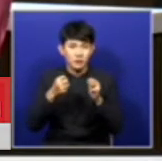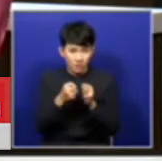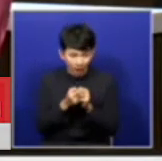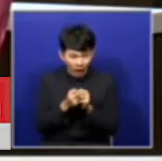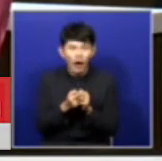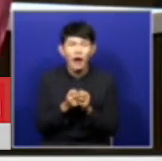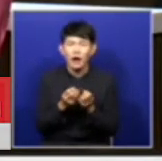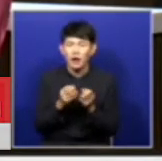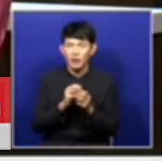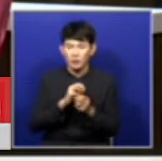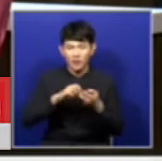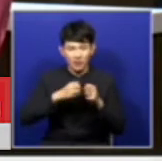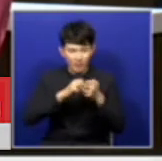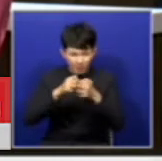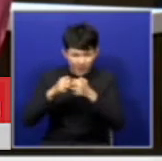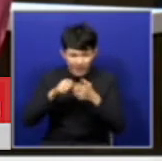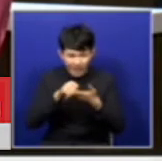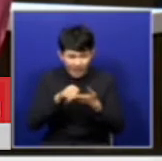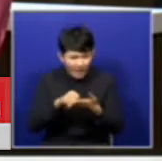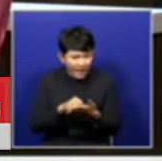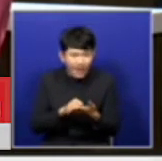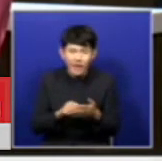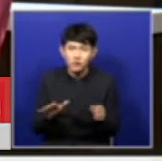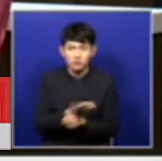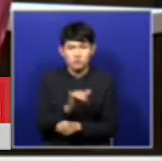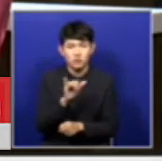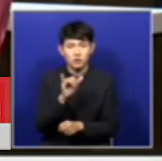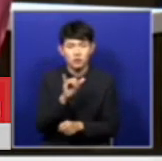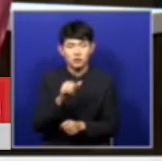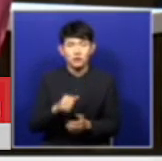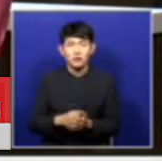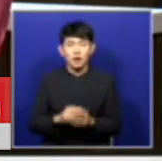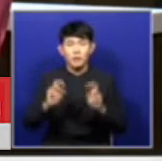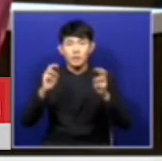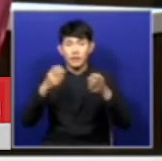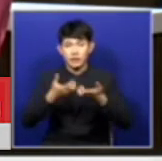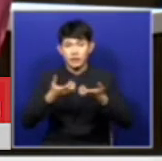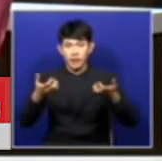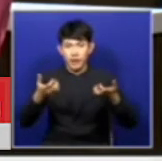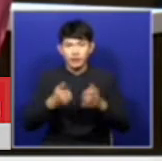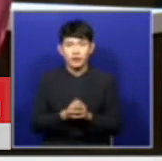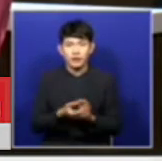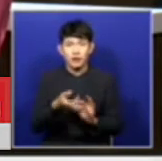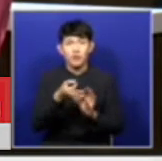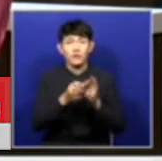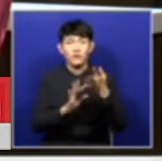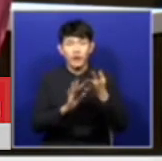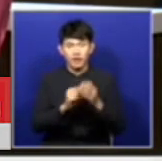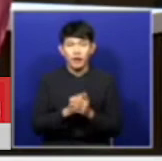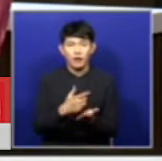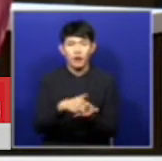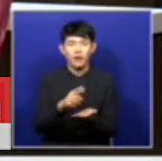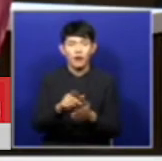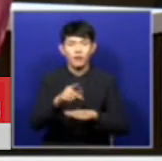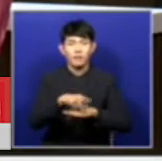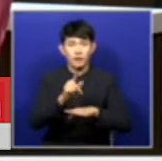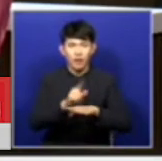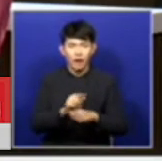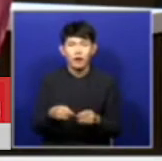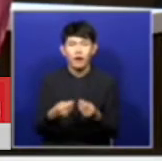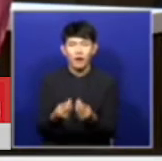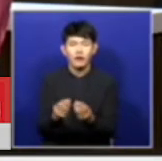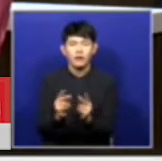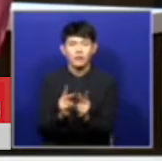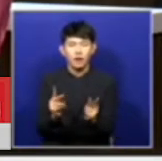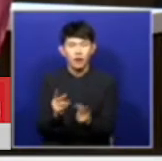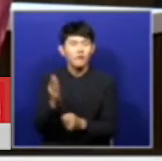ม่เกิดขึ้นผมพยายามจะแยกประเด็นในเรื่องของปัญหาไฟป่าให้กับทางท่านประธานผ่านไปยังกรรมธิการเพื่อที่จะได้รับฟังอีกมุม